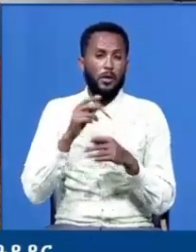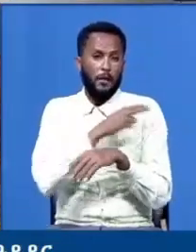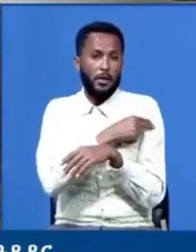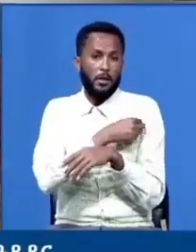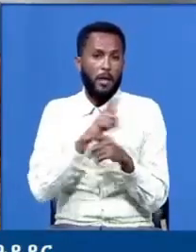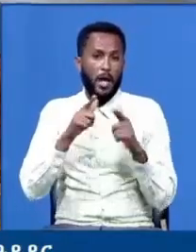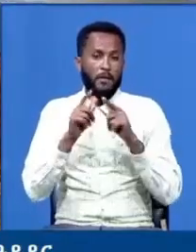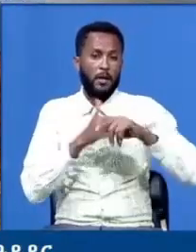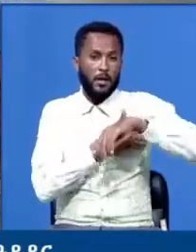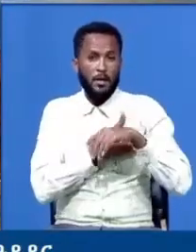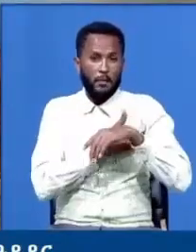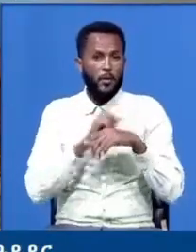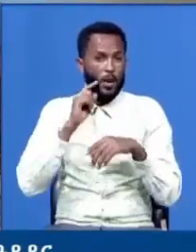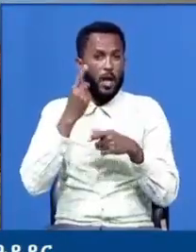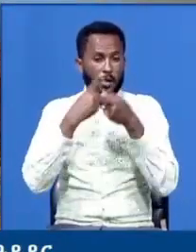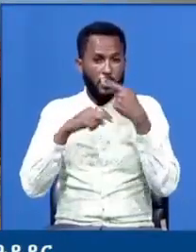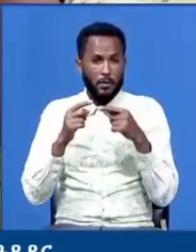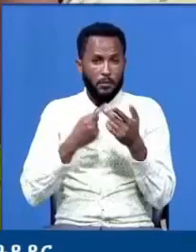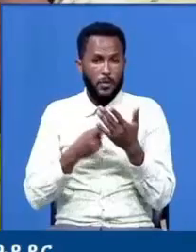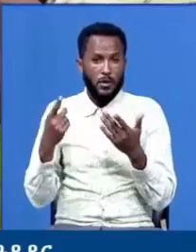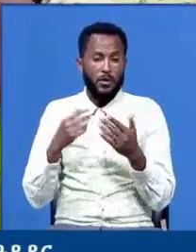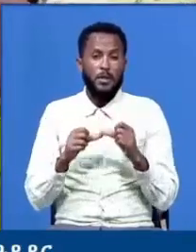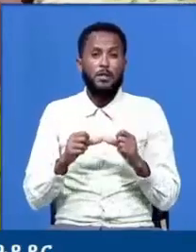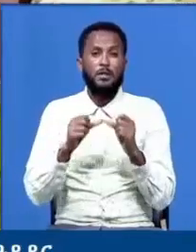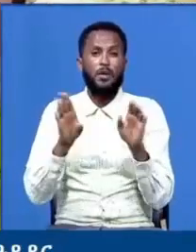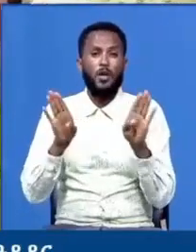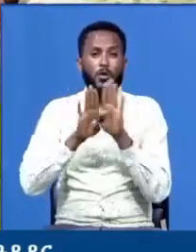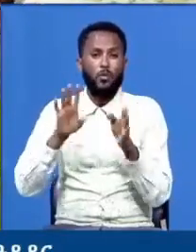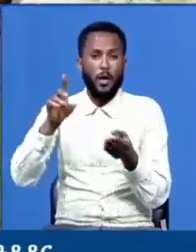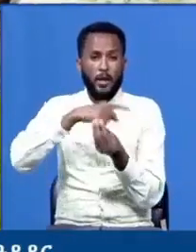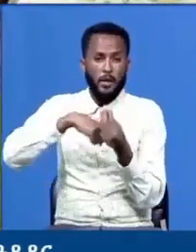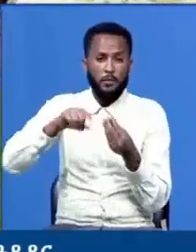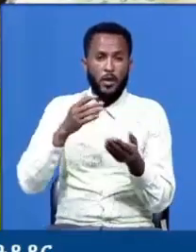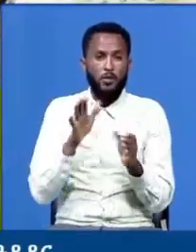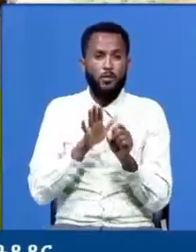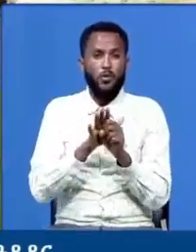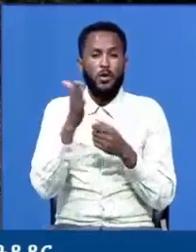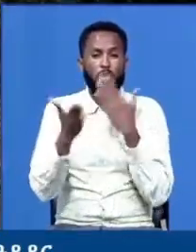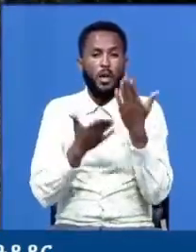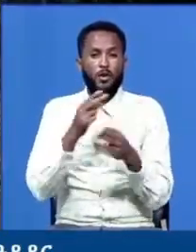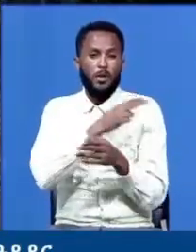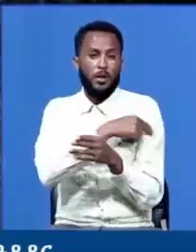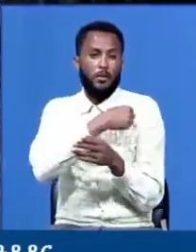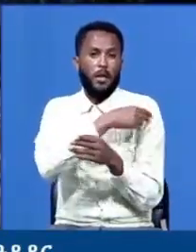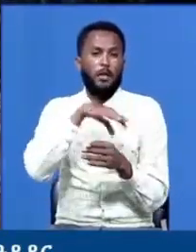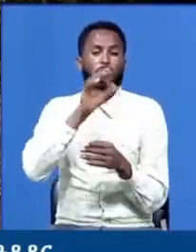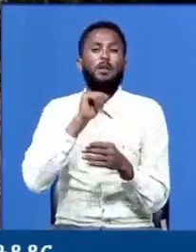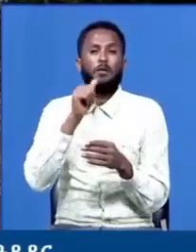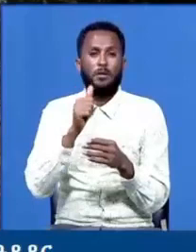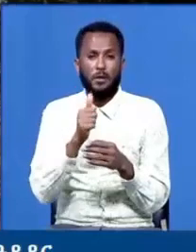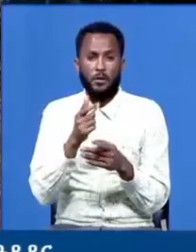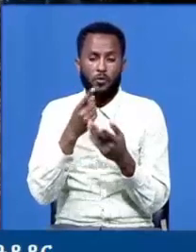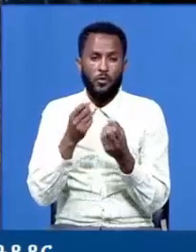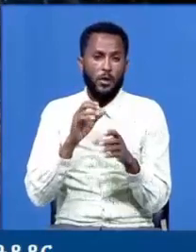ከተማ ኣብዪ ዓዲ ወላ እኳ እንተመፀት ብሰንኪቲ ዝቐፀለ ዕፅዋን ክባን ሙሉእ ግልጋሎት ሕክምና ከምዘይረኸበትን ዱርን